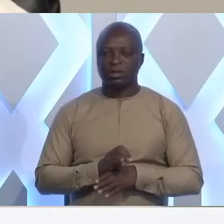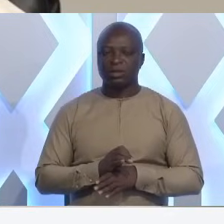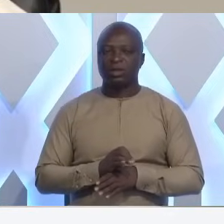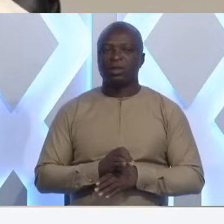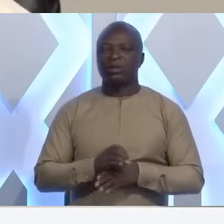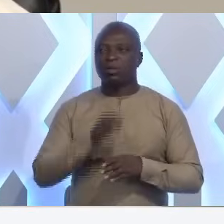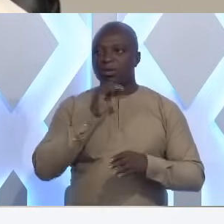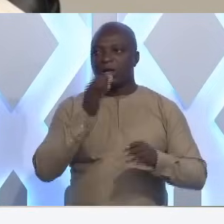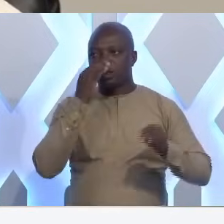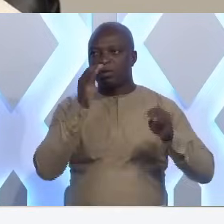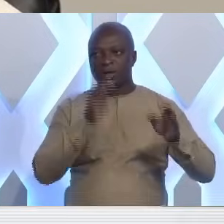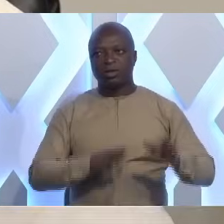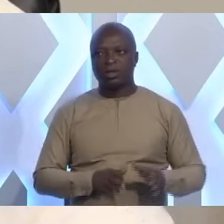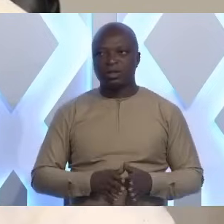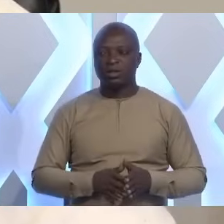laissés